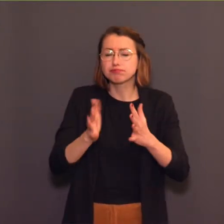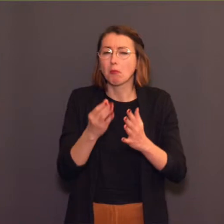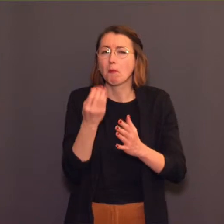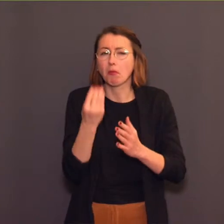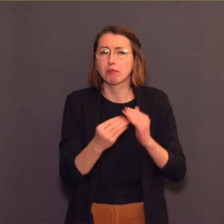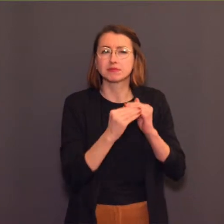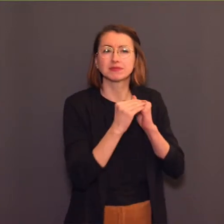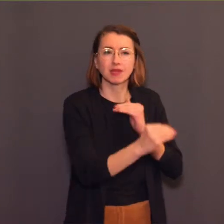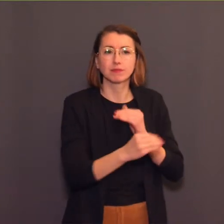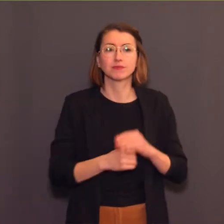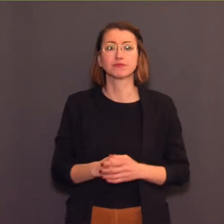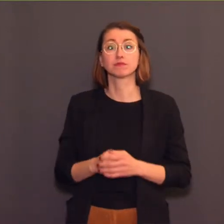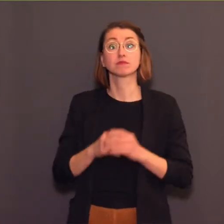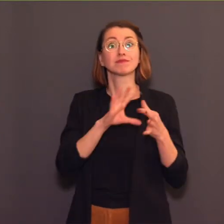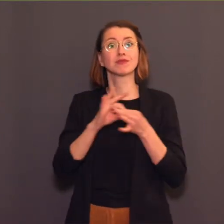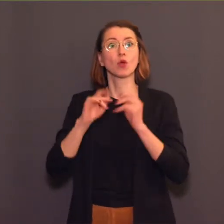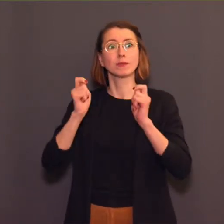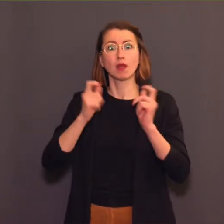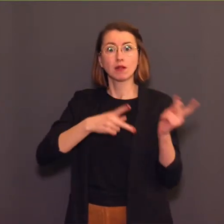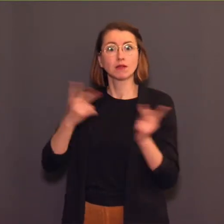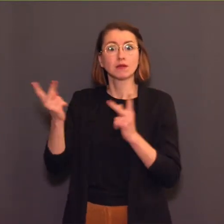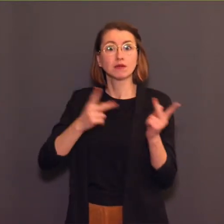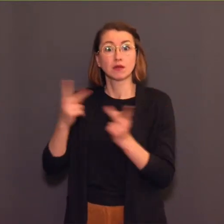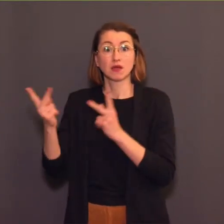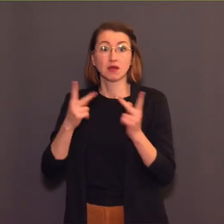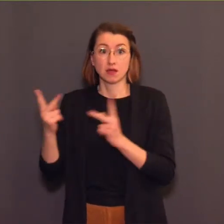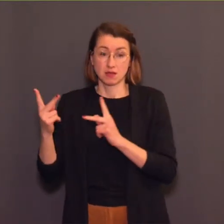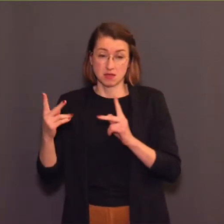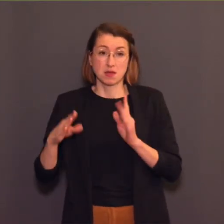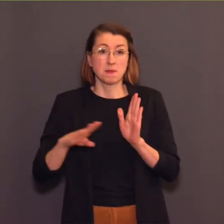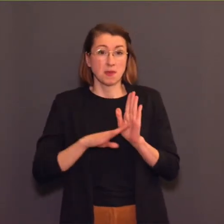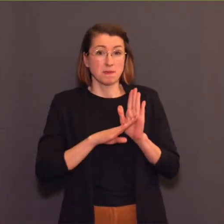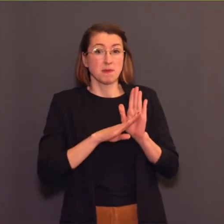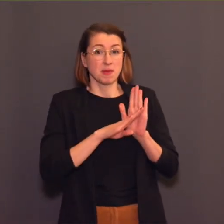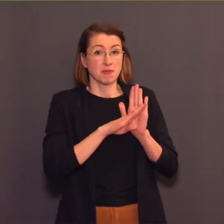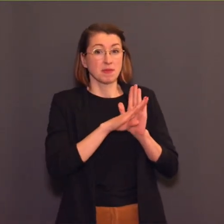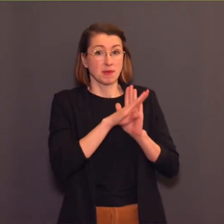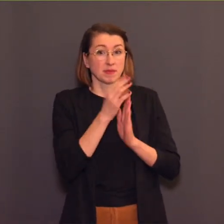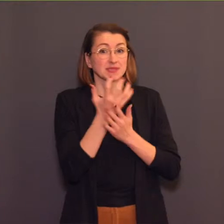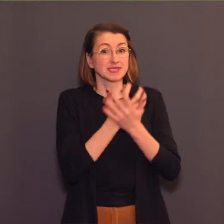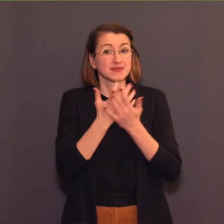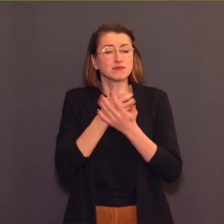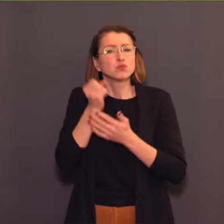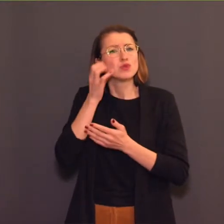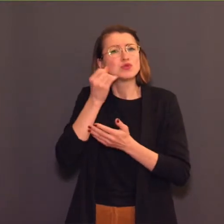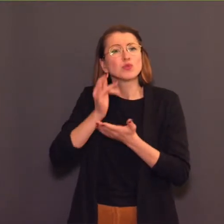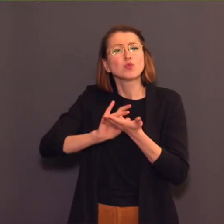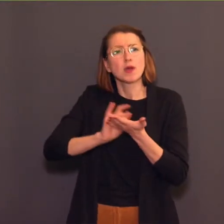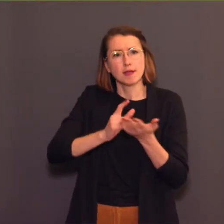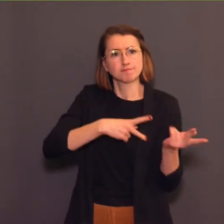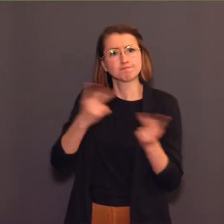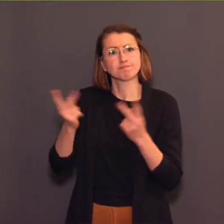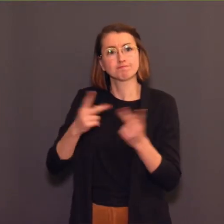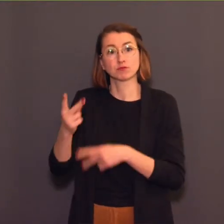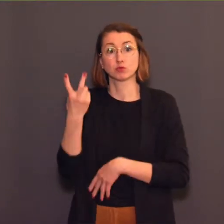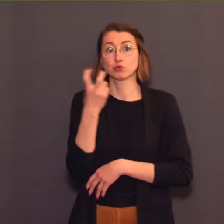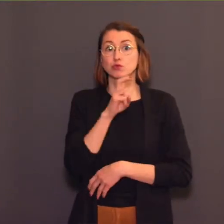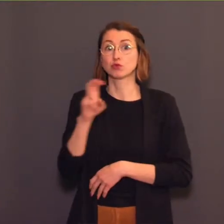de 227 nouvelles admissions par jour, soit 22% de plus que la moyenne de la semaine